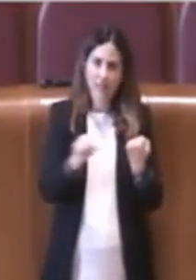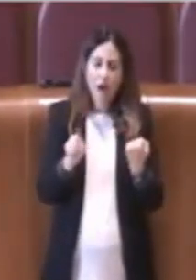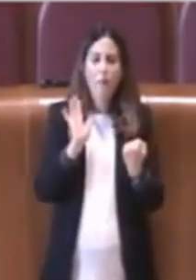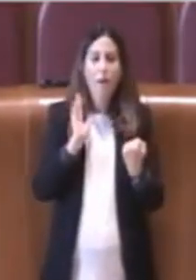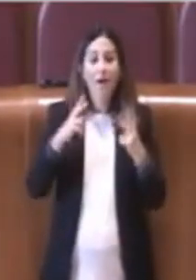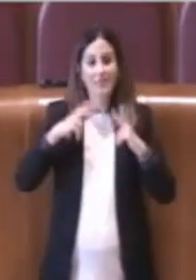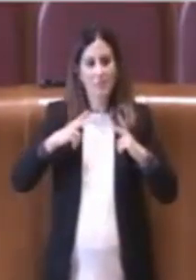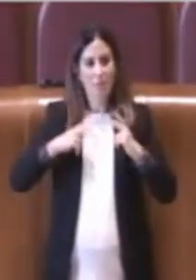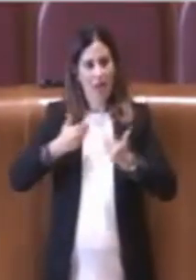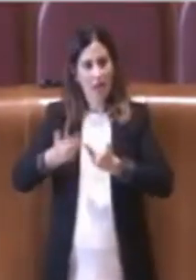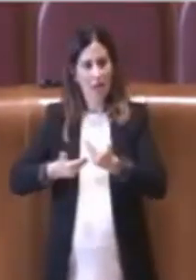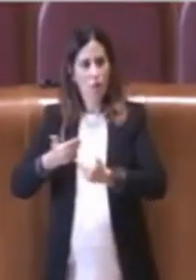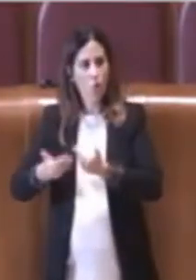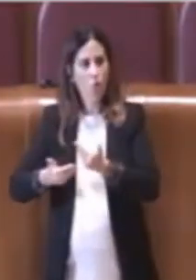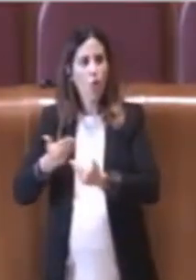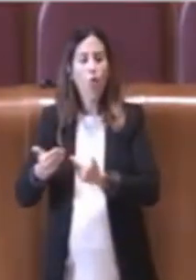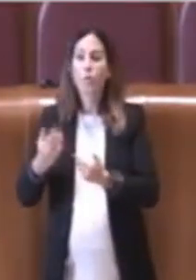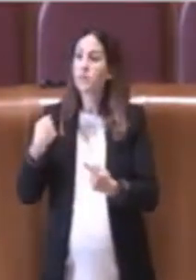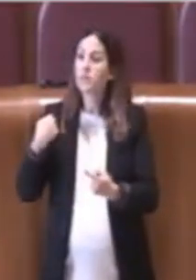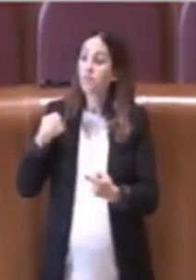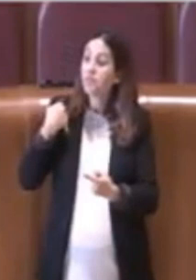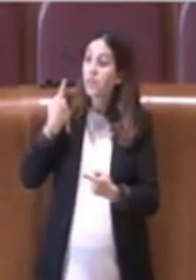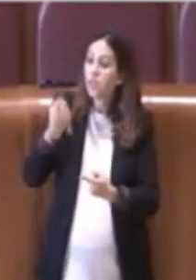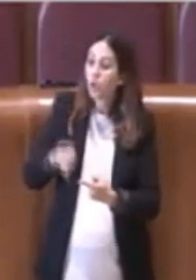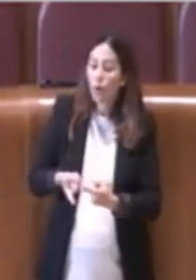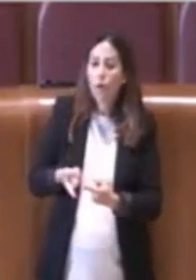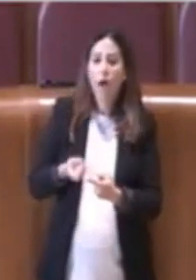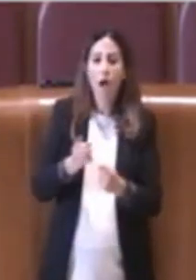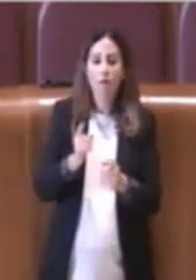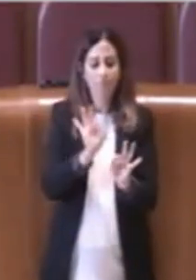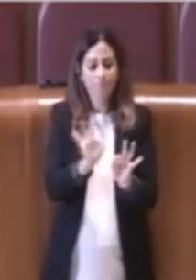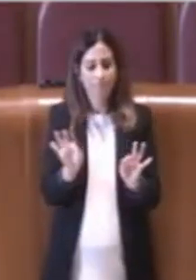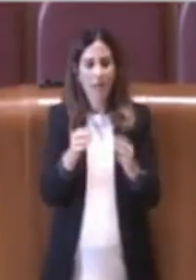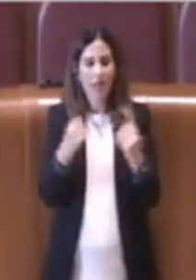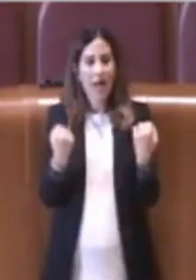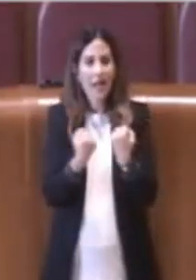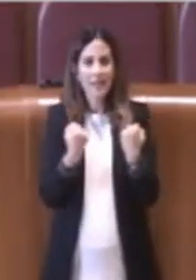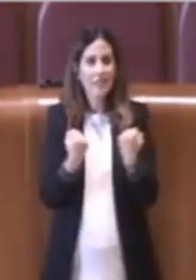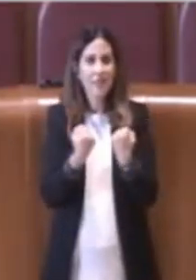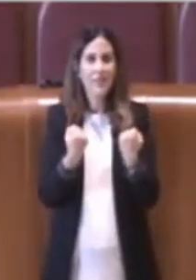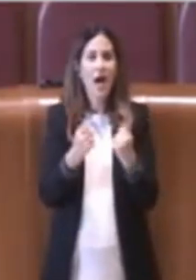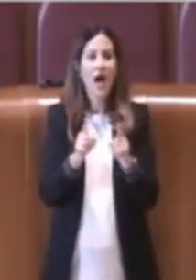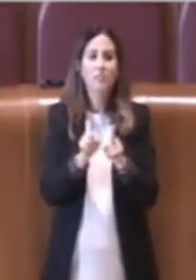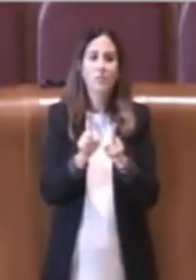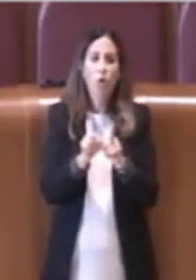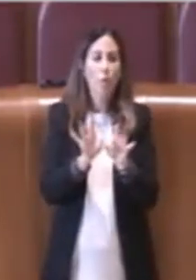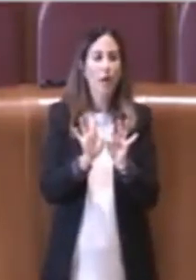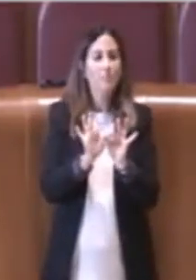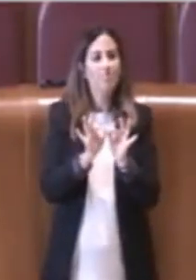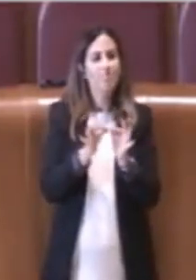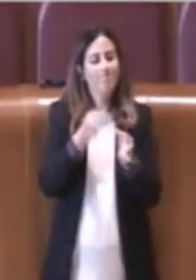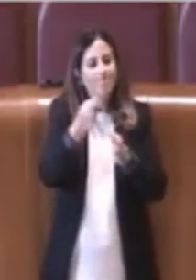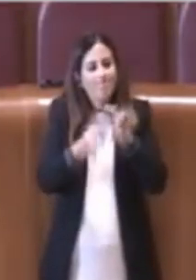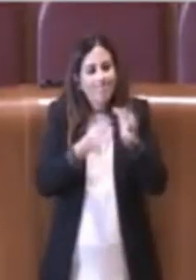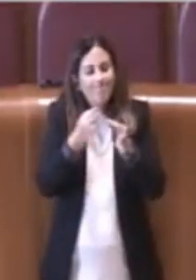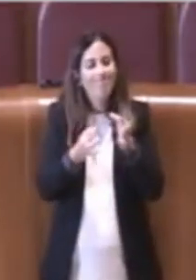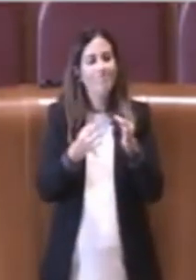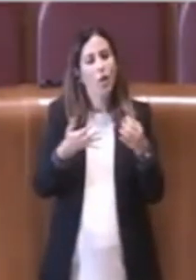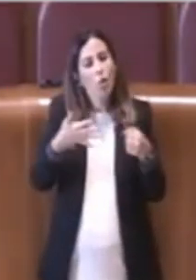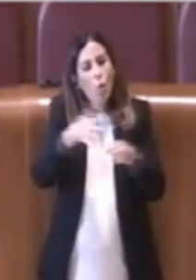che fino a oggi non erano stati ancora ancora coperte questo non sarà l'unico